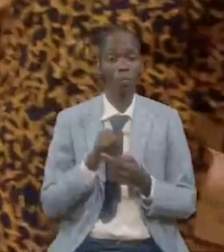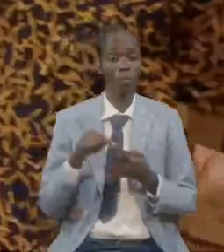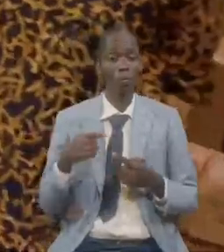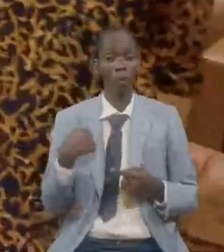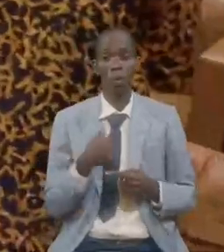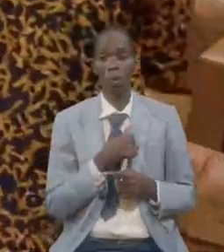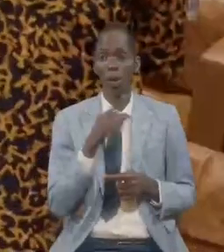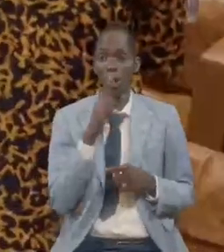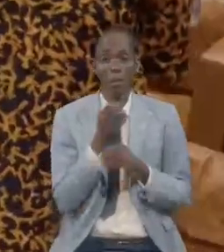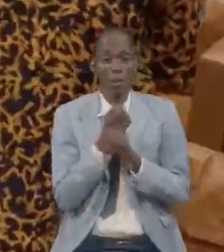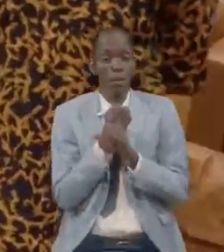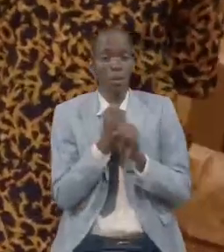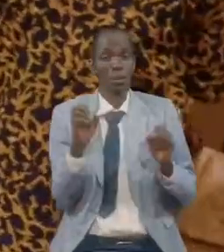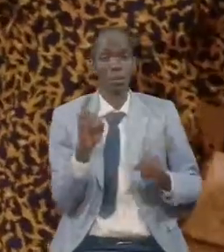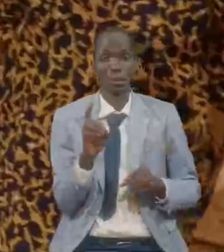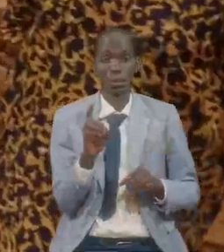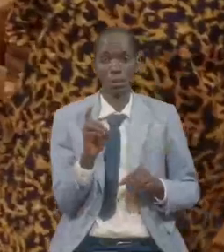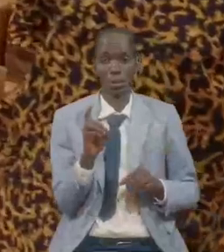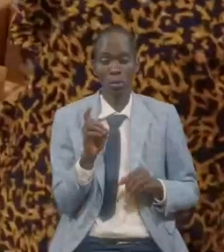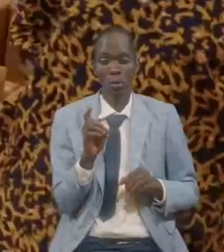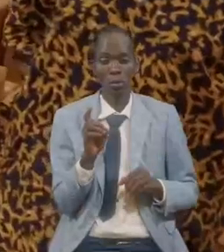Lorsqu'on est sauvé,